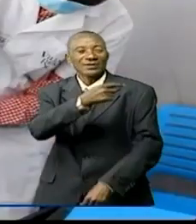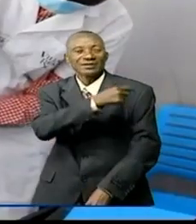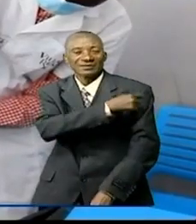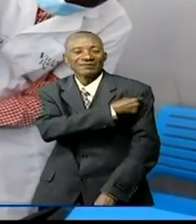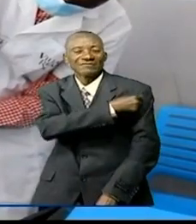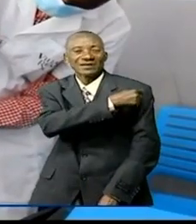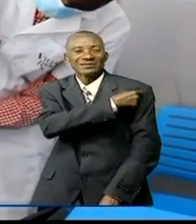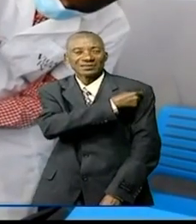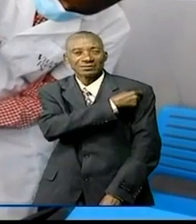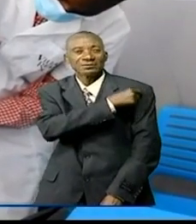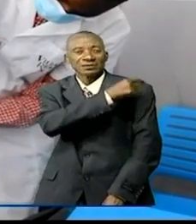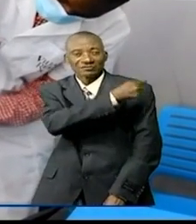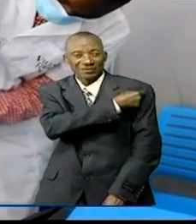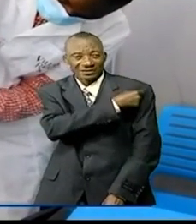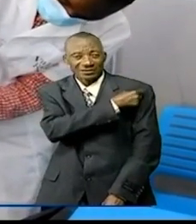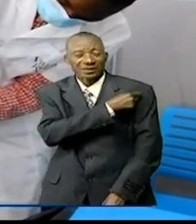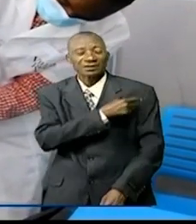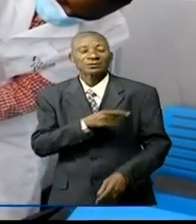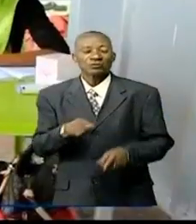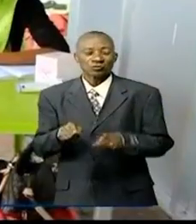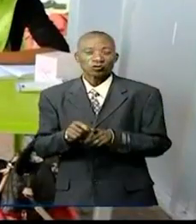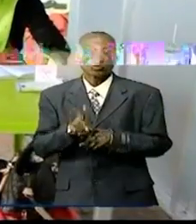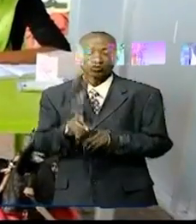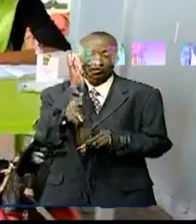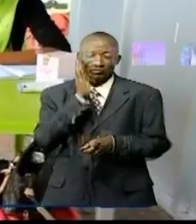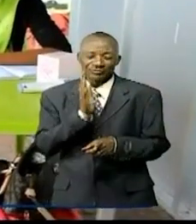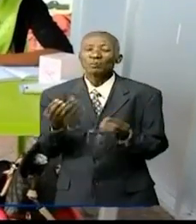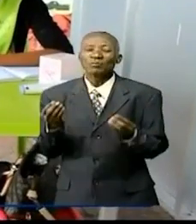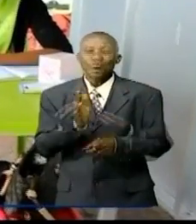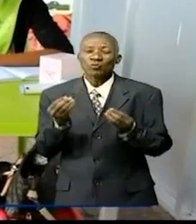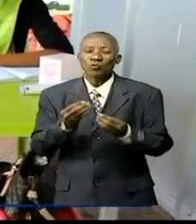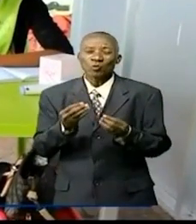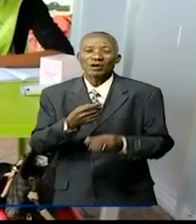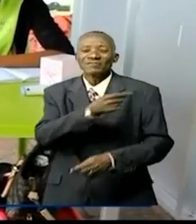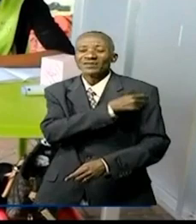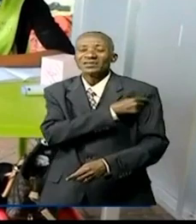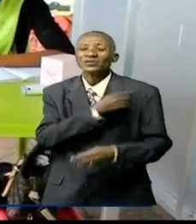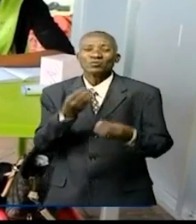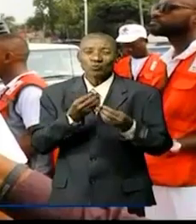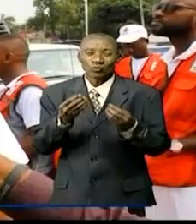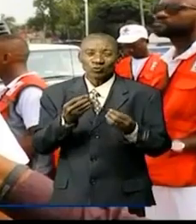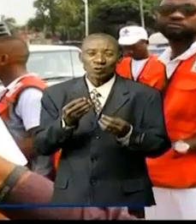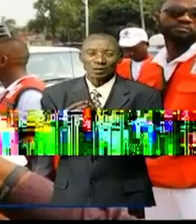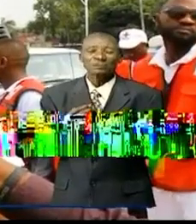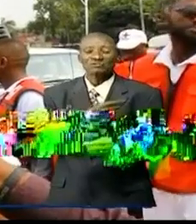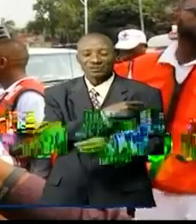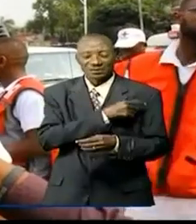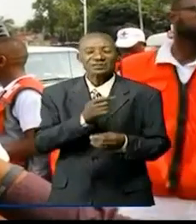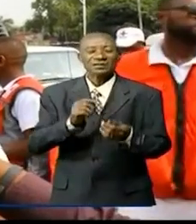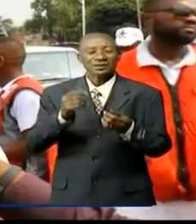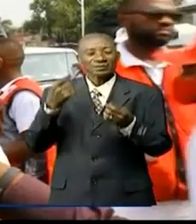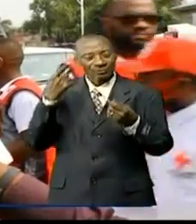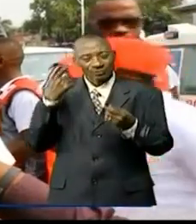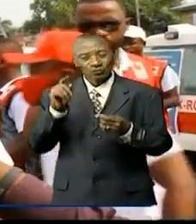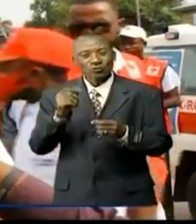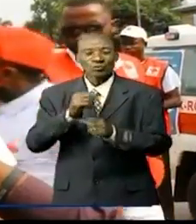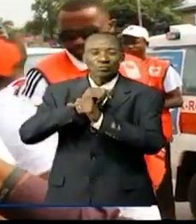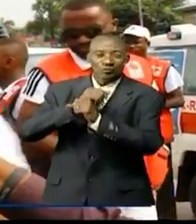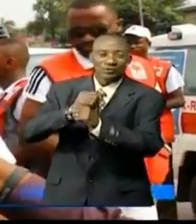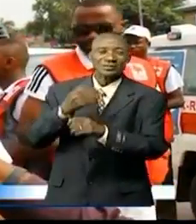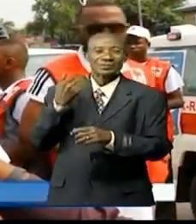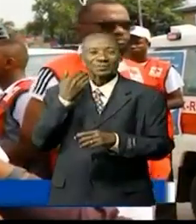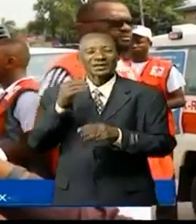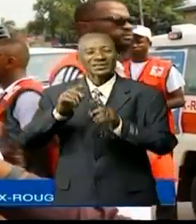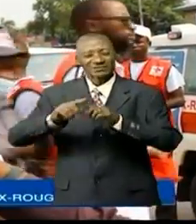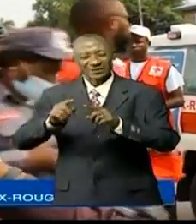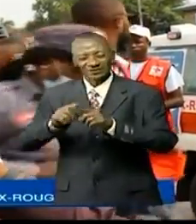bon, les bien fondés de la vaccination et promouvoir à ce que la population puisse approuver cette